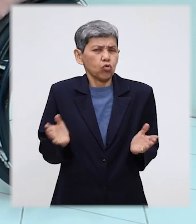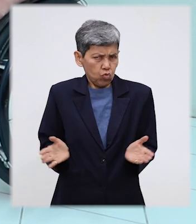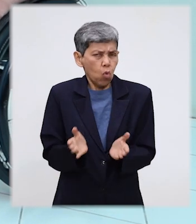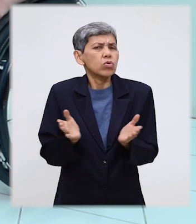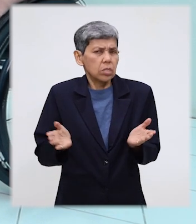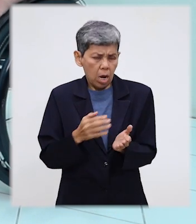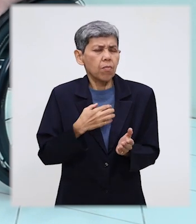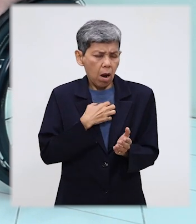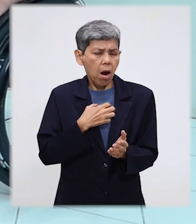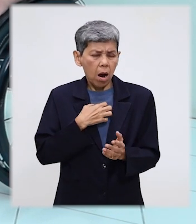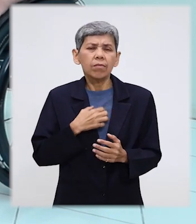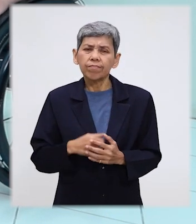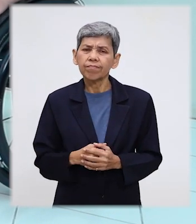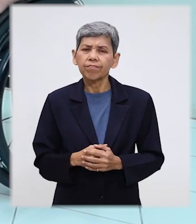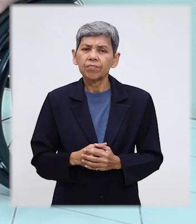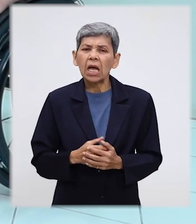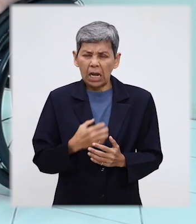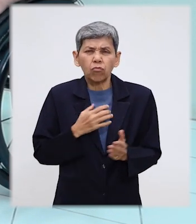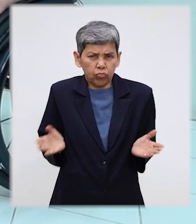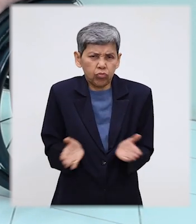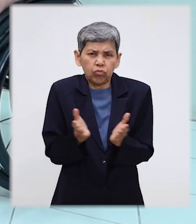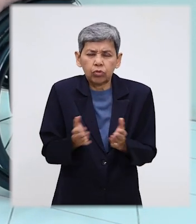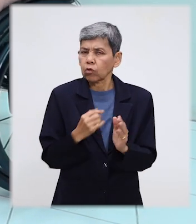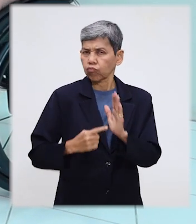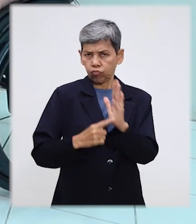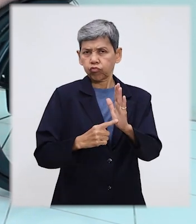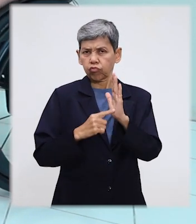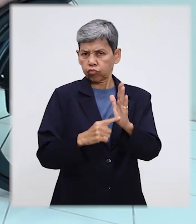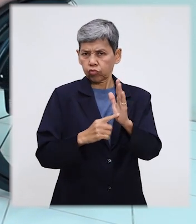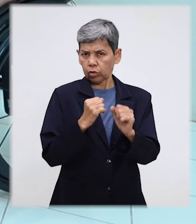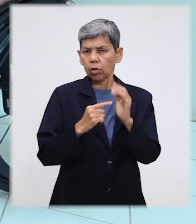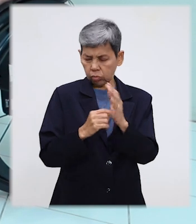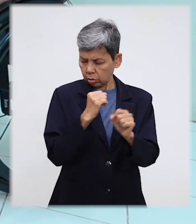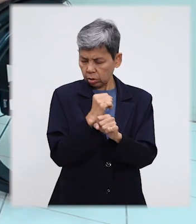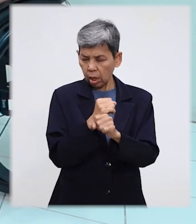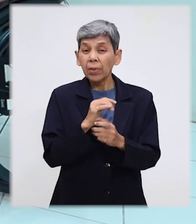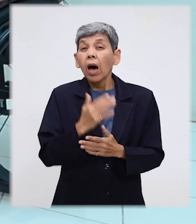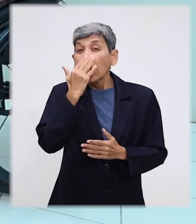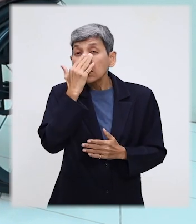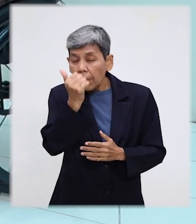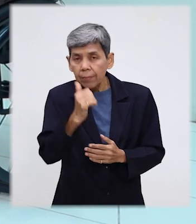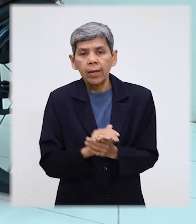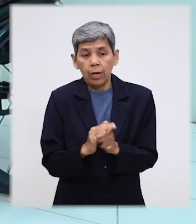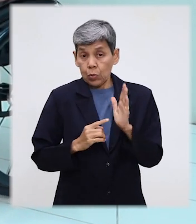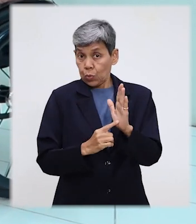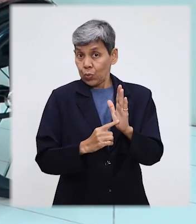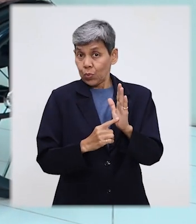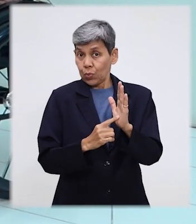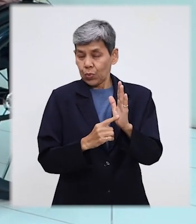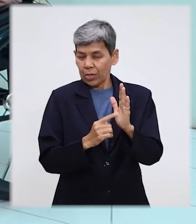ต่ออะไรเงี้ยค่ะ ก็อยากผลักดันให้เขาเป็นกลุ่มต้นแบบนะที่อาจารย์น้ำบอกที่สำคัญเพราะว่าพอบ